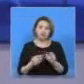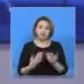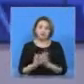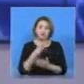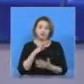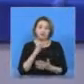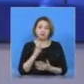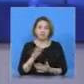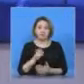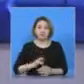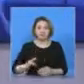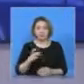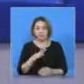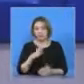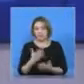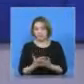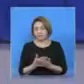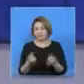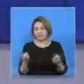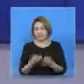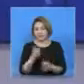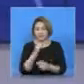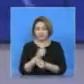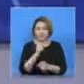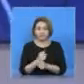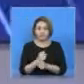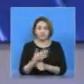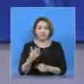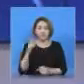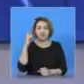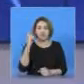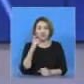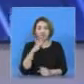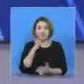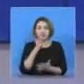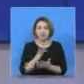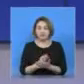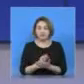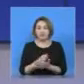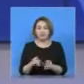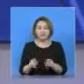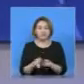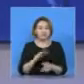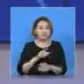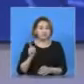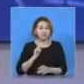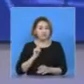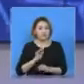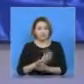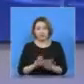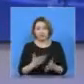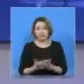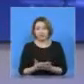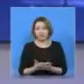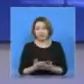сложившейся ситуации в районе, однако нужных действий со стороны хозяев ответственные госорганы так и не дождались. В